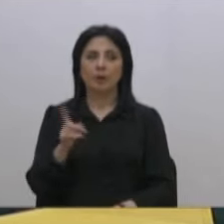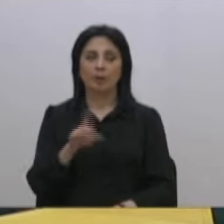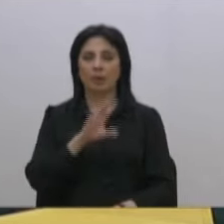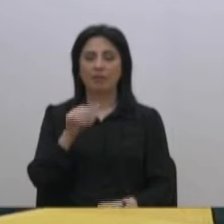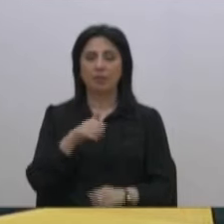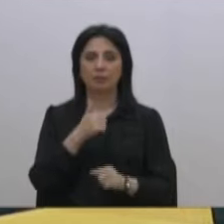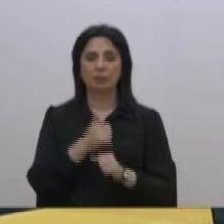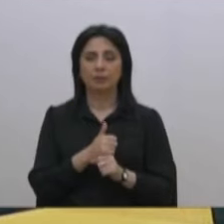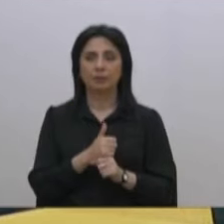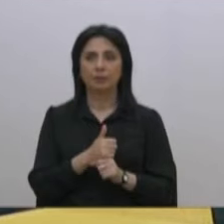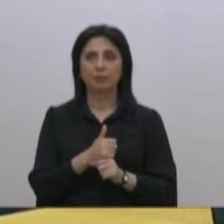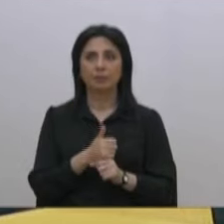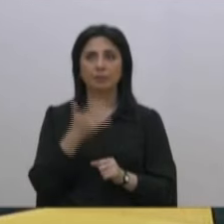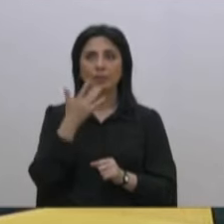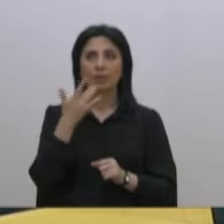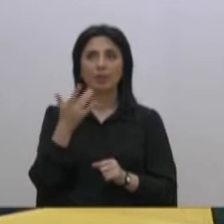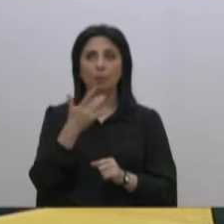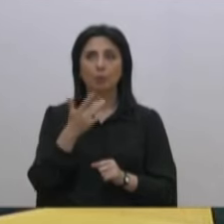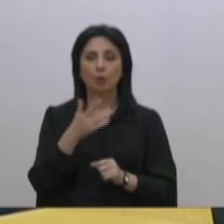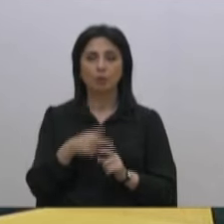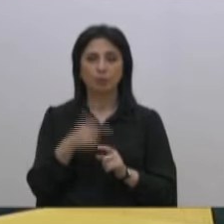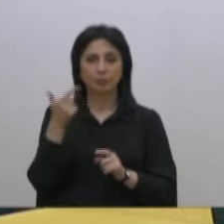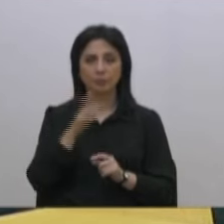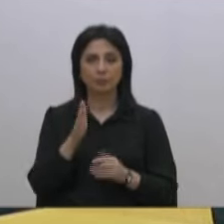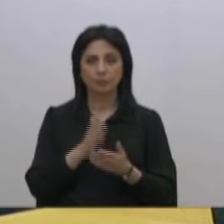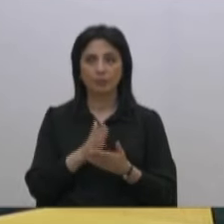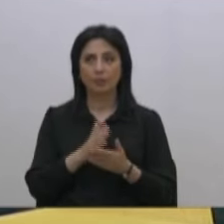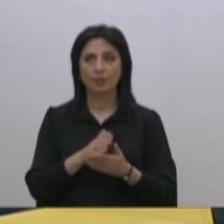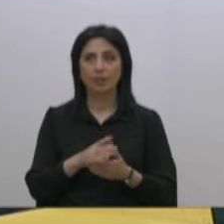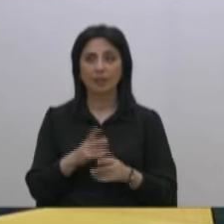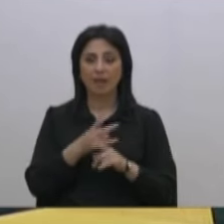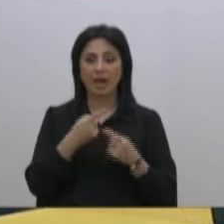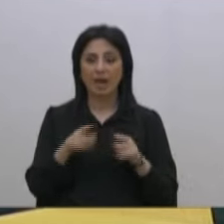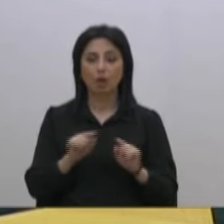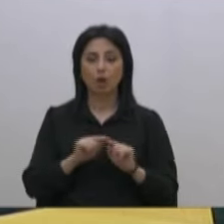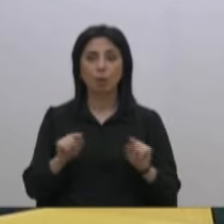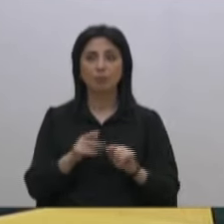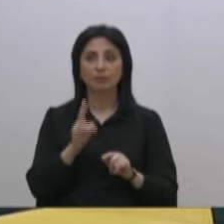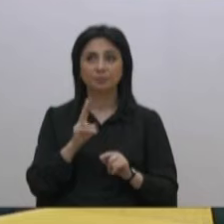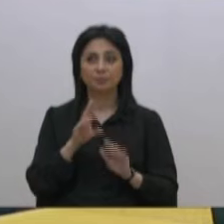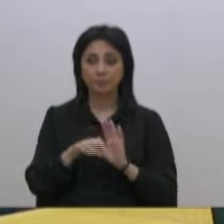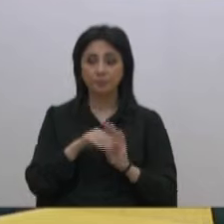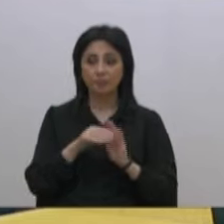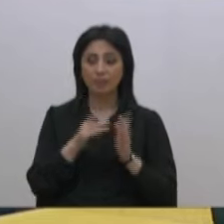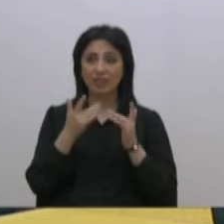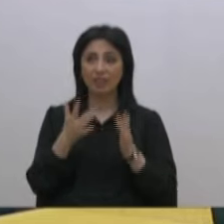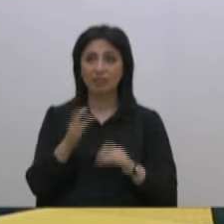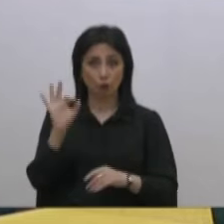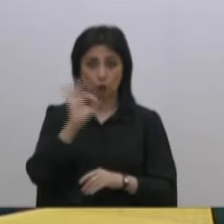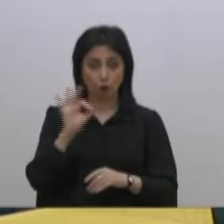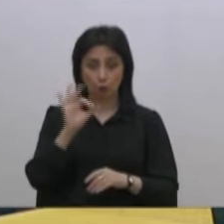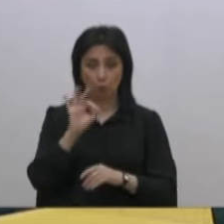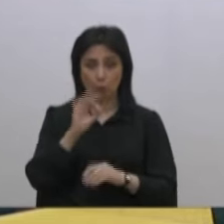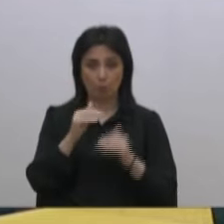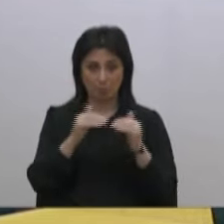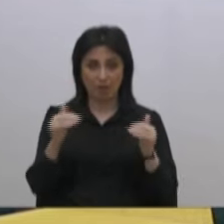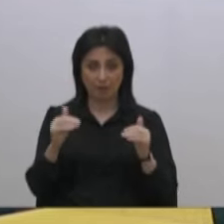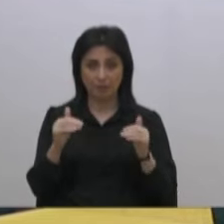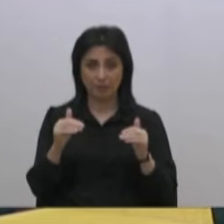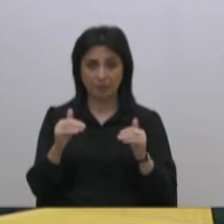ყველაზე მთავარი პოლიტიკური უტიფრობა არის ის, რომ რადიკალური ოპოზიცია, რომელიც არჩევნებში ითხოვდა 0%-იან